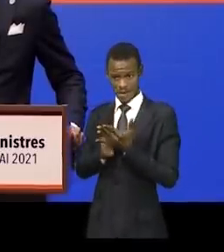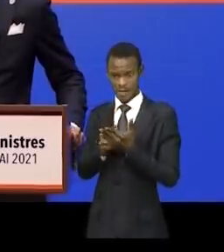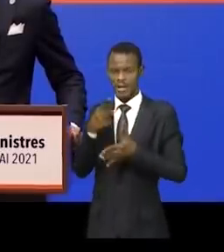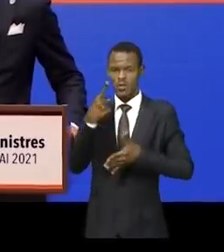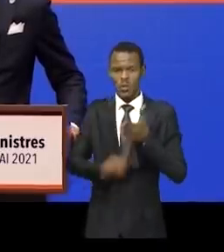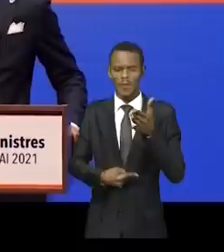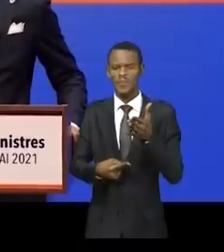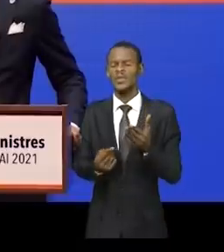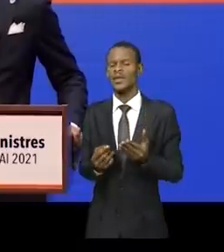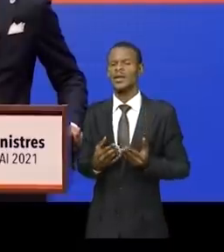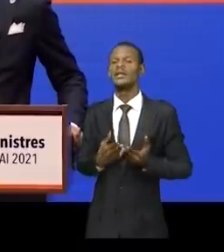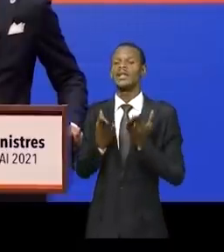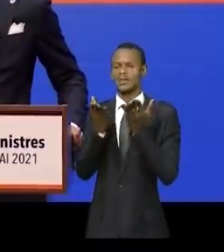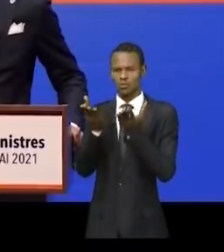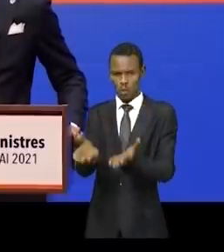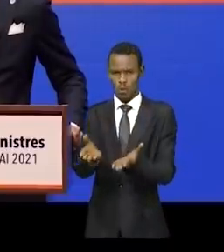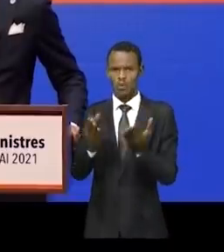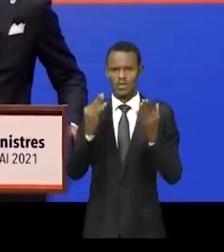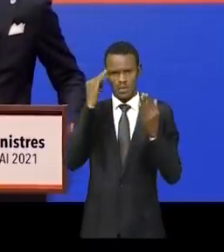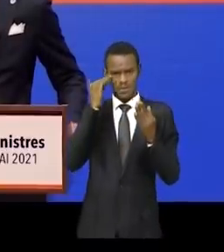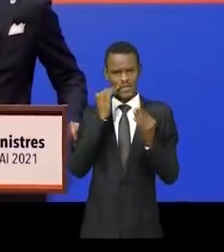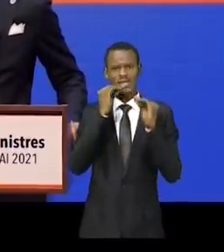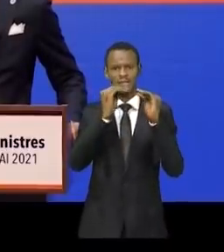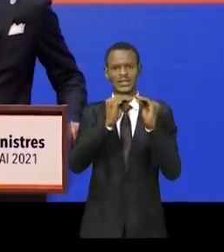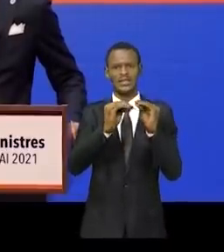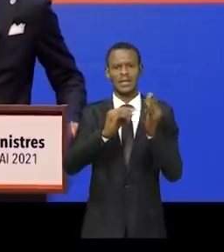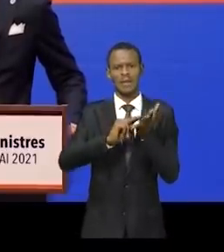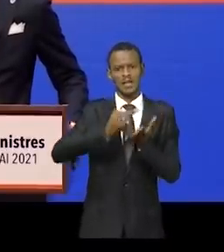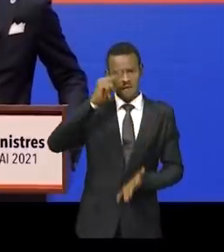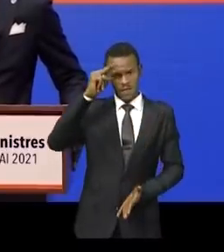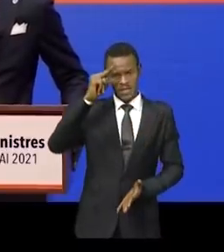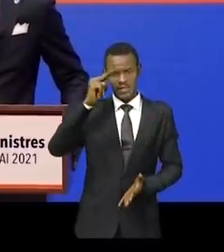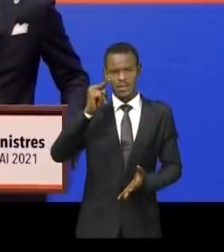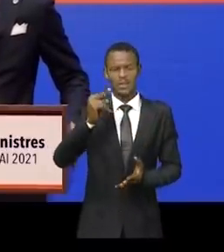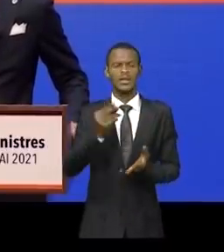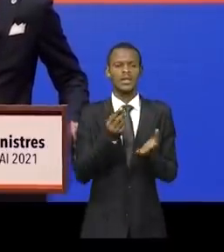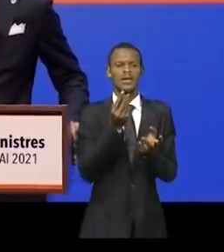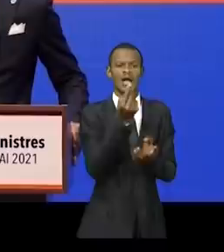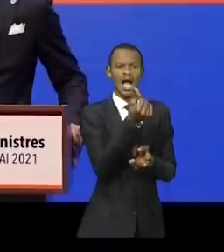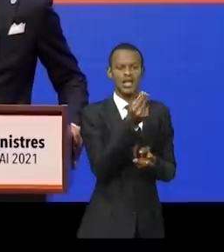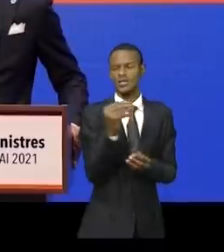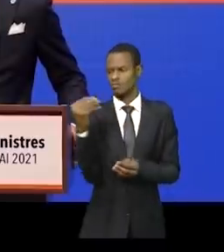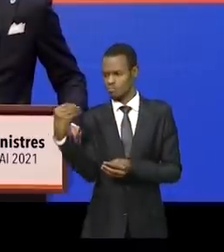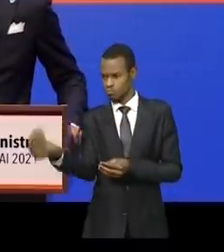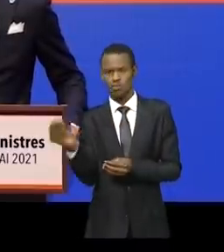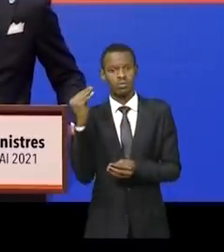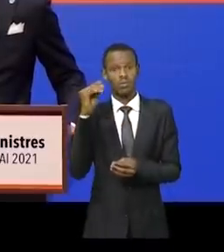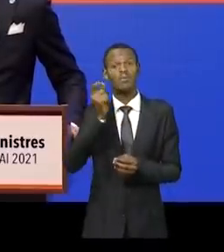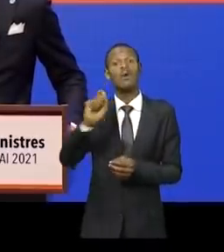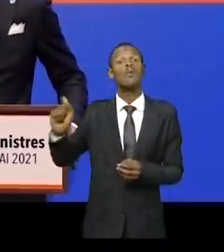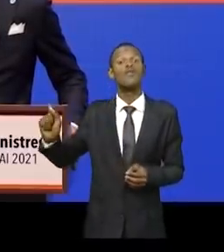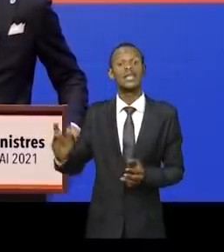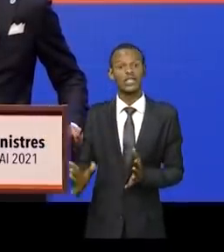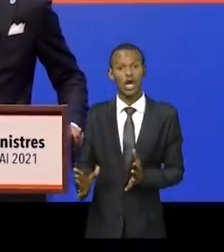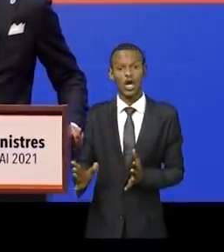et universitaire de mobiliser des moyens à mettre à disposition de professeurs pour faciliter la production des syllabus et